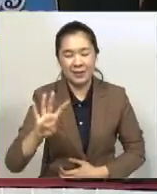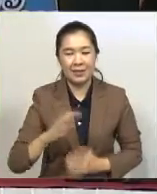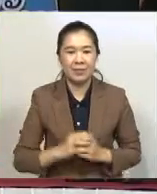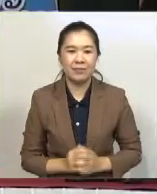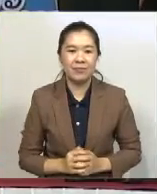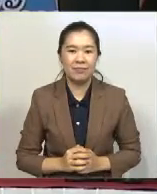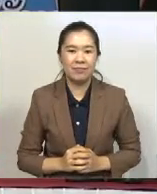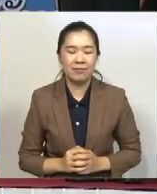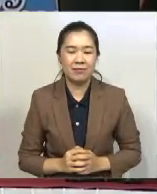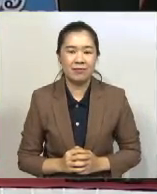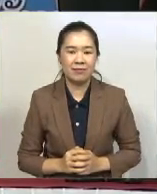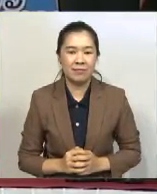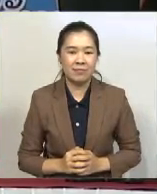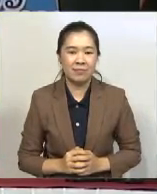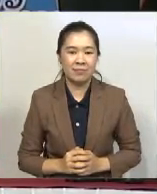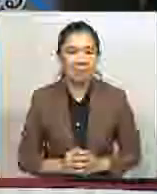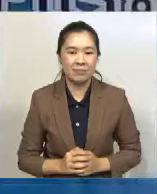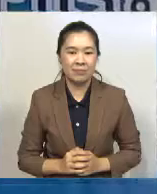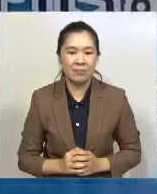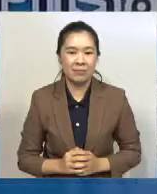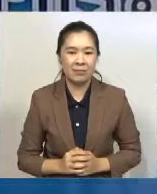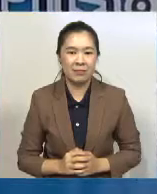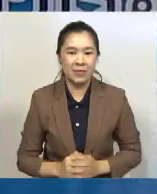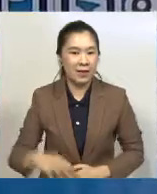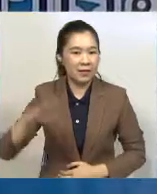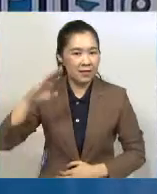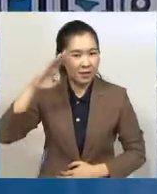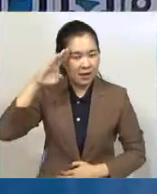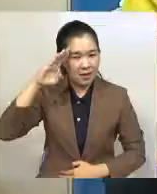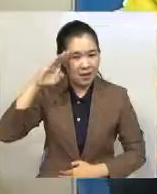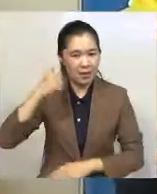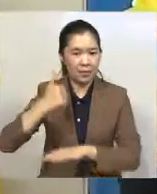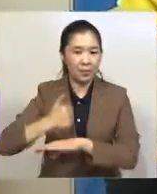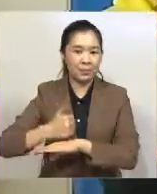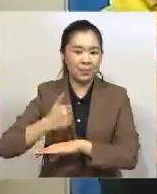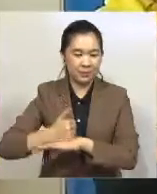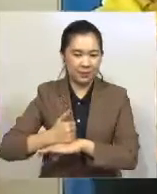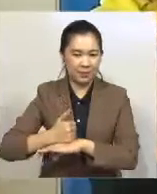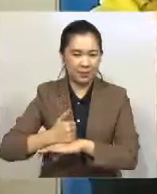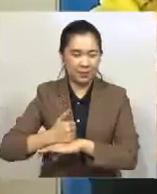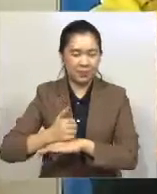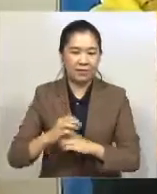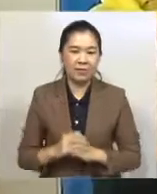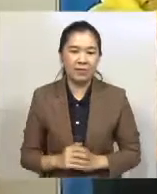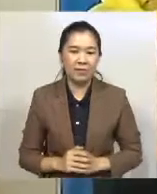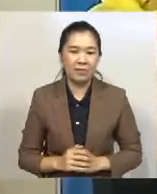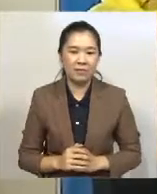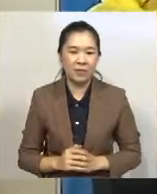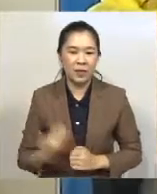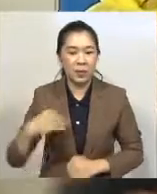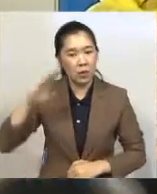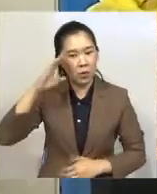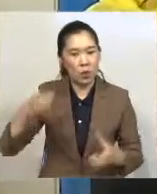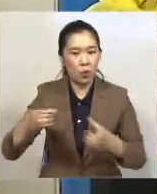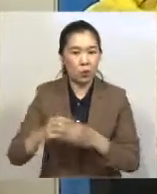ซึ่งในวันนี้พลเอกอภิรัตคงสมพงษ์ผู้บัญชาการทหารบกและพลโทณรงค์พันธ์จิตแก้วแท้แม่ทัพภาคที่